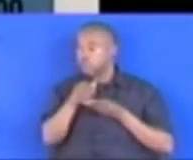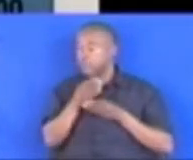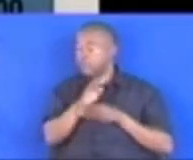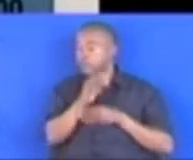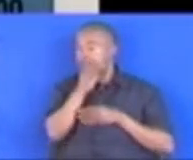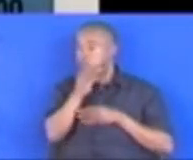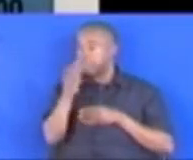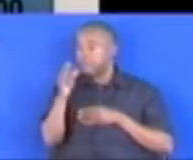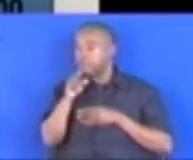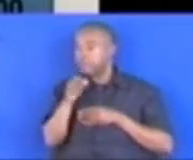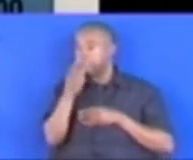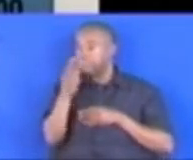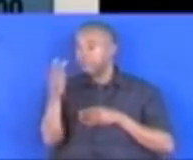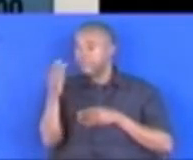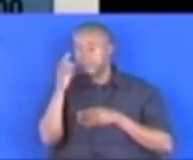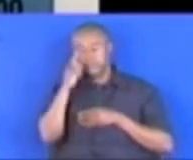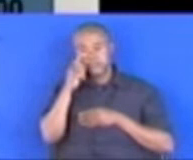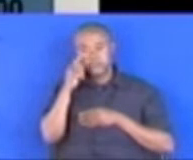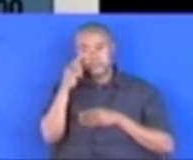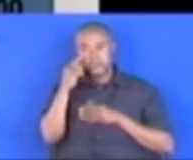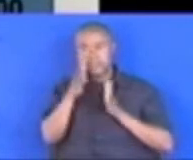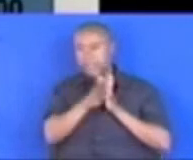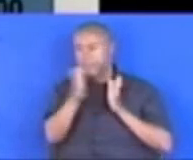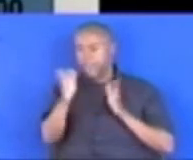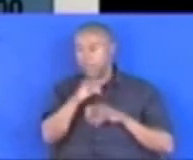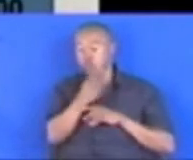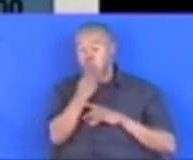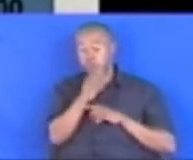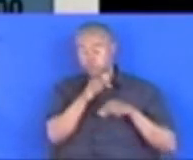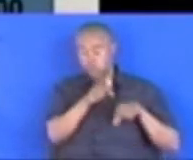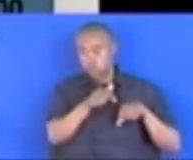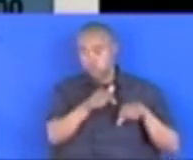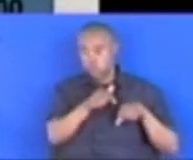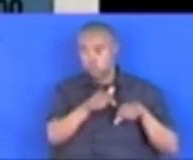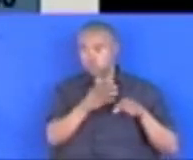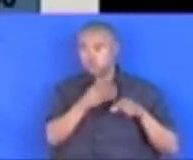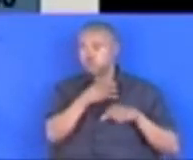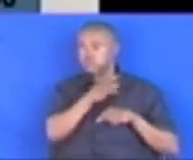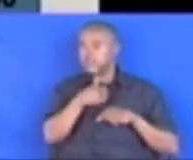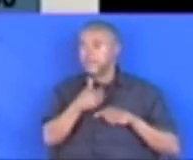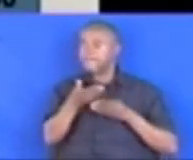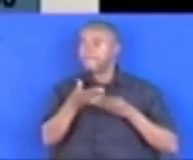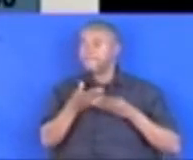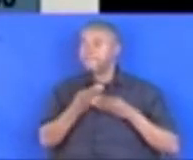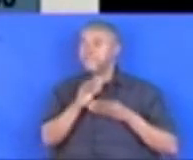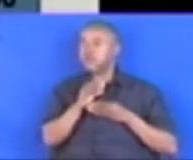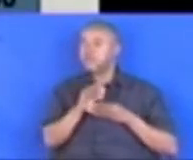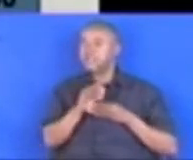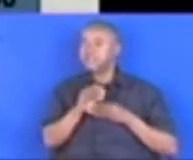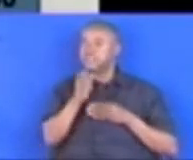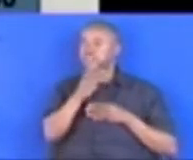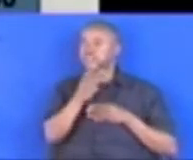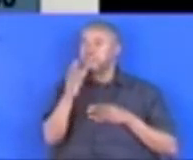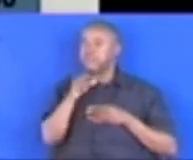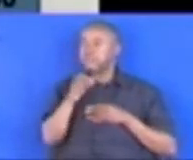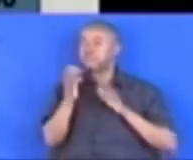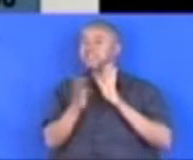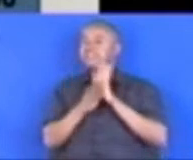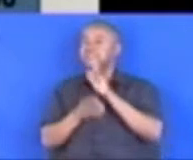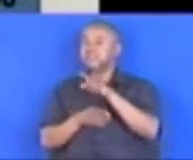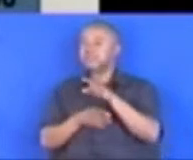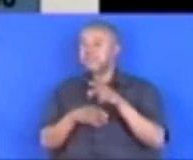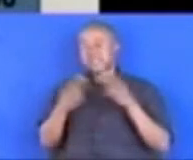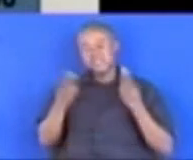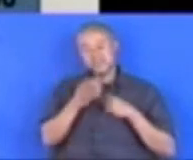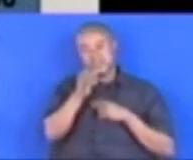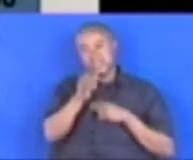bilioni 32.2 na hadi kufikia Aprili 2021 wizara imepokea jumla ya shilingi bilioni 22.9